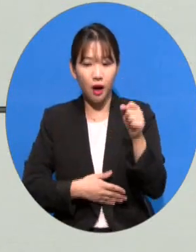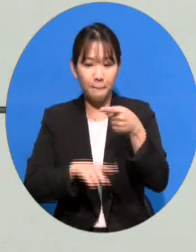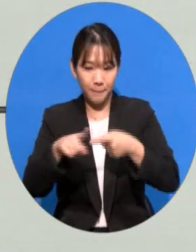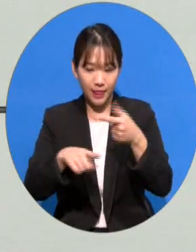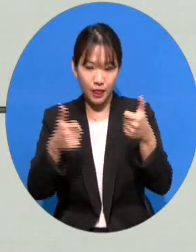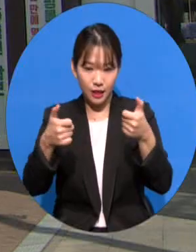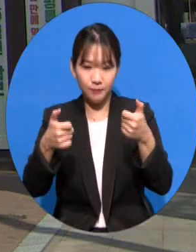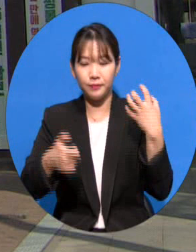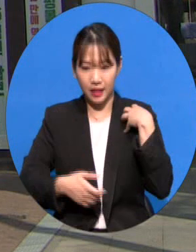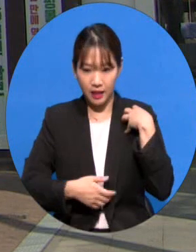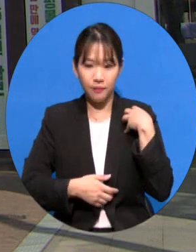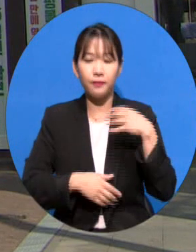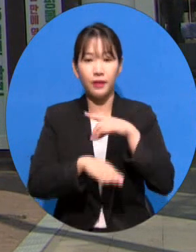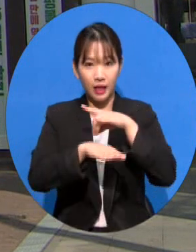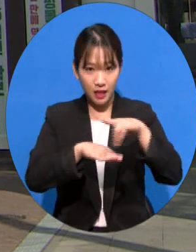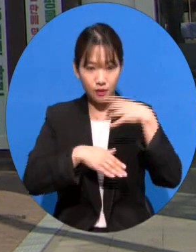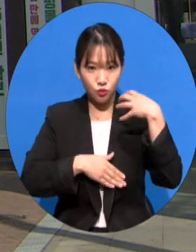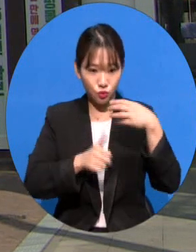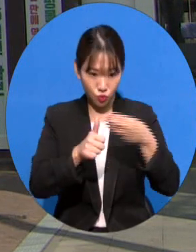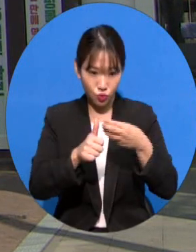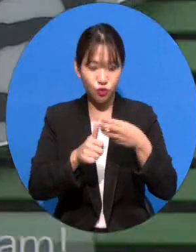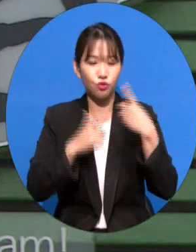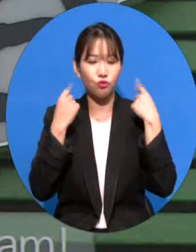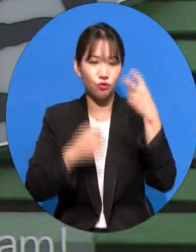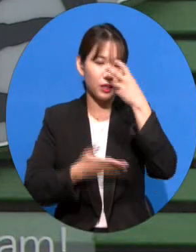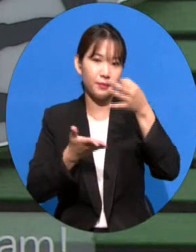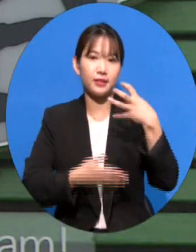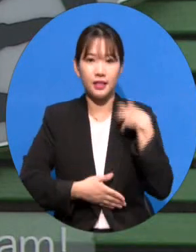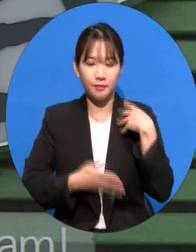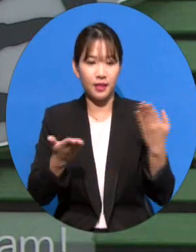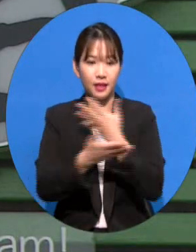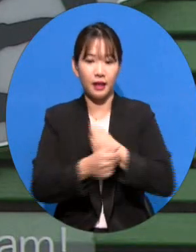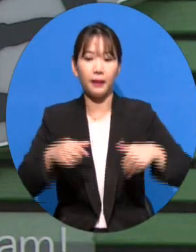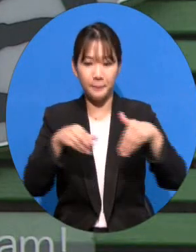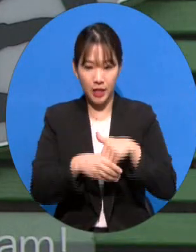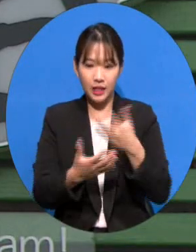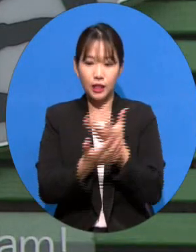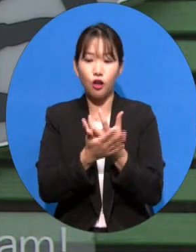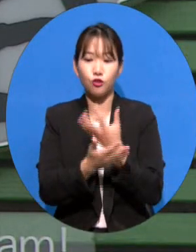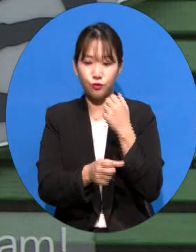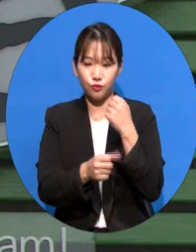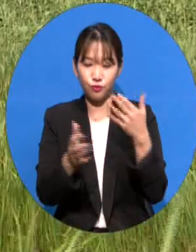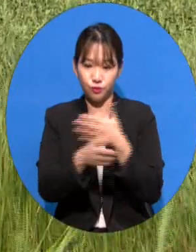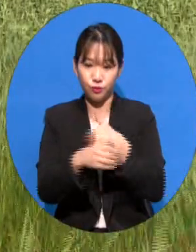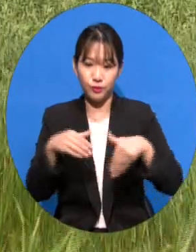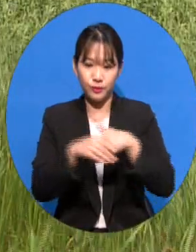절반씩을 부담하고 해남군은 유지 관리 비용을 부담하는 업무 협약을 서면으로 체결한